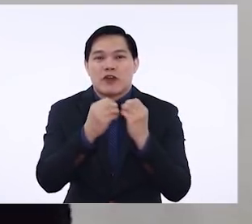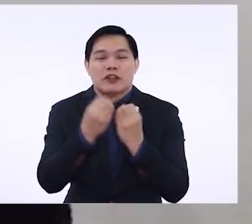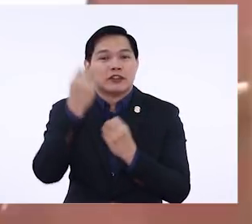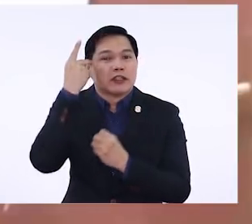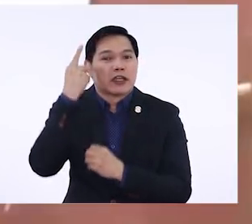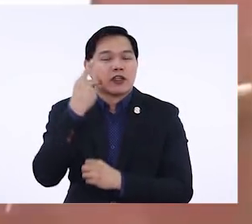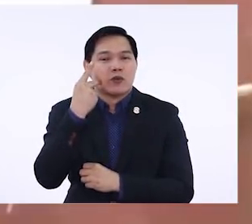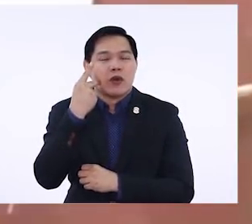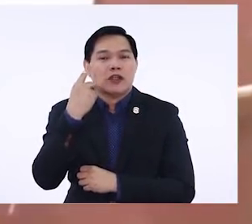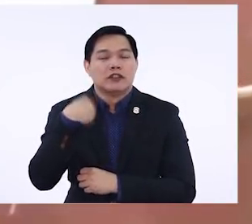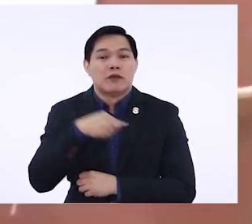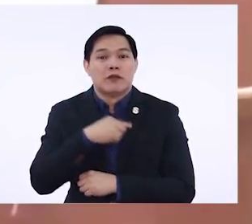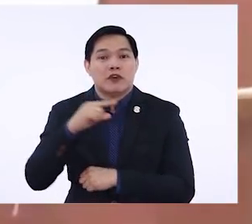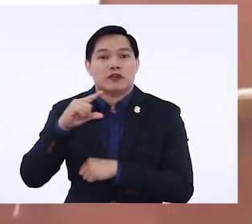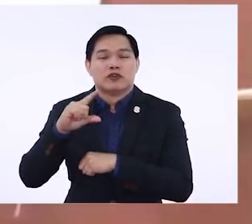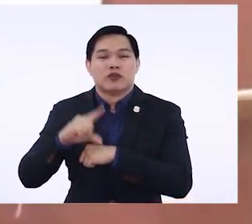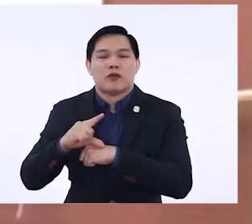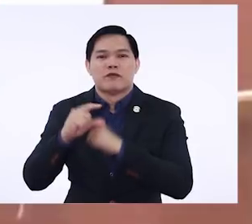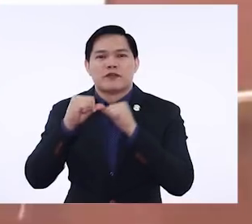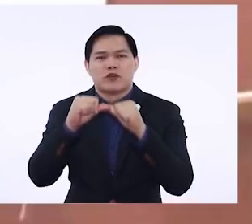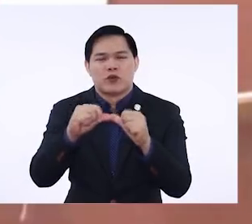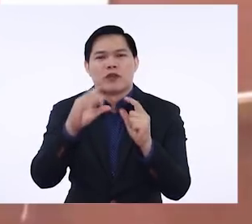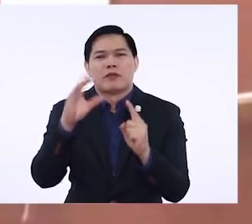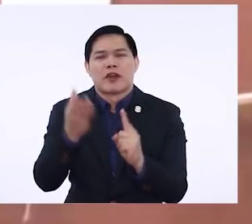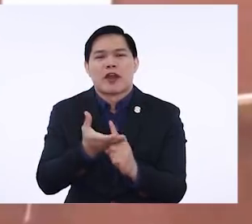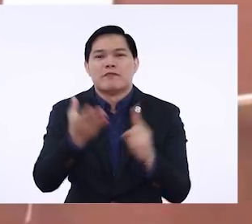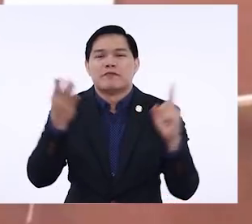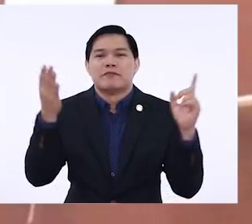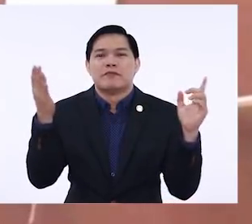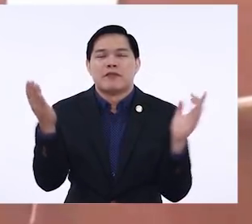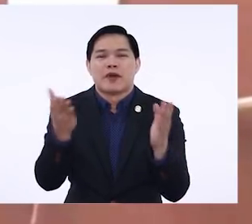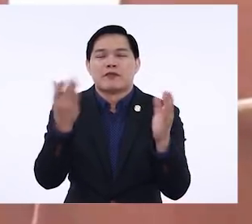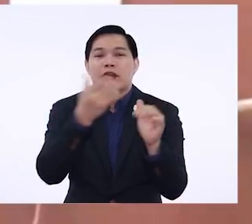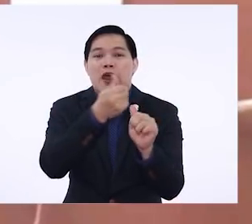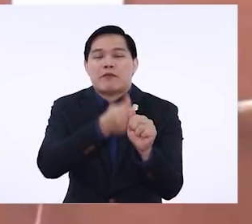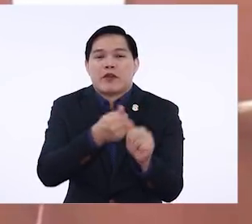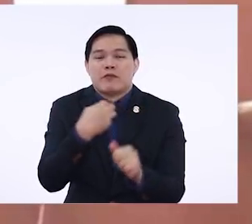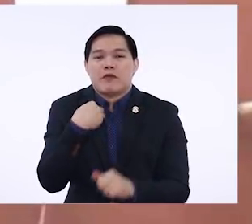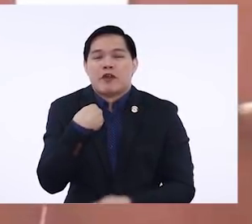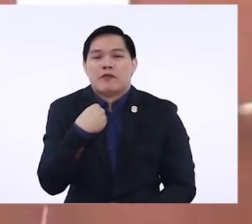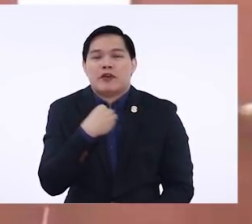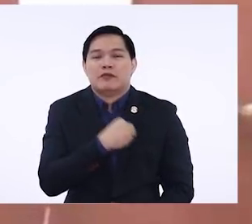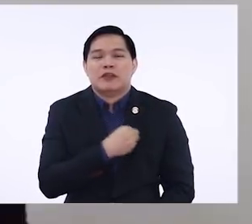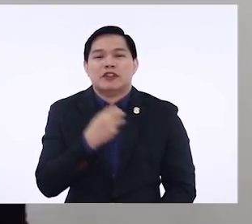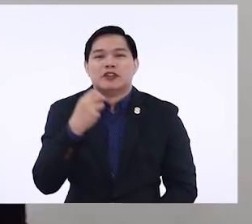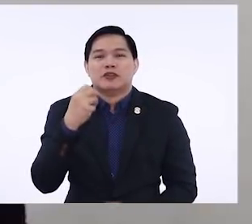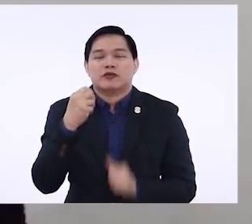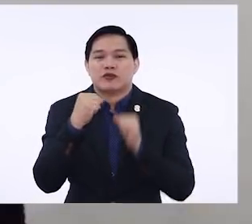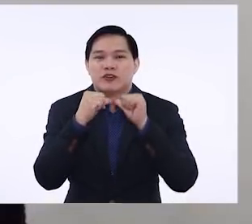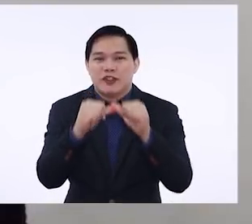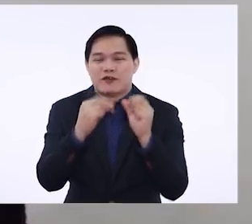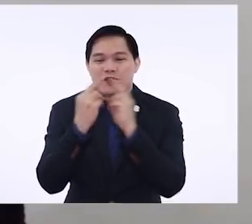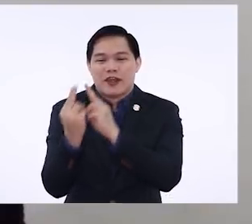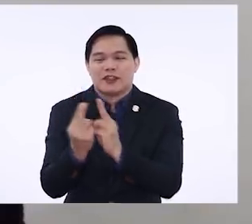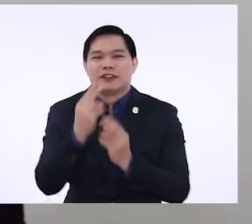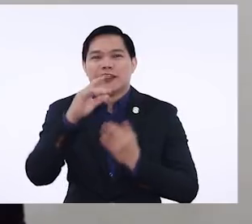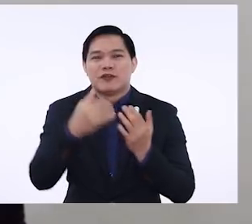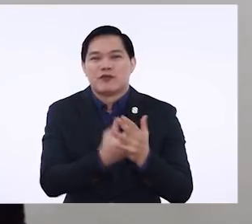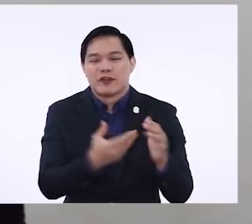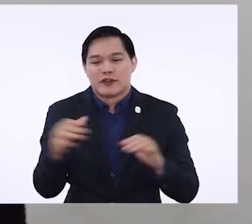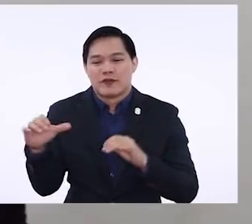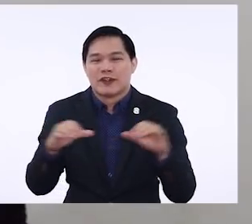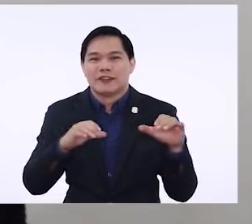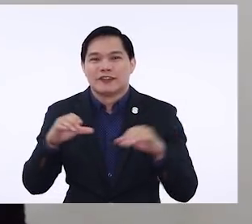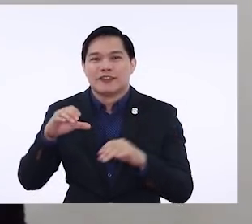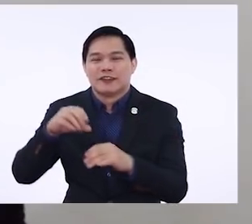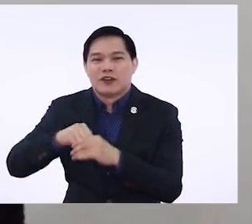Kiriwa. Patuloy pa na mahikayat ang bawat kaanib na makipagkaisa po sa mga aktibidad sa loob